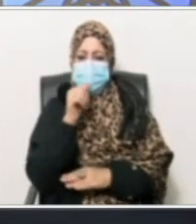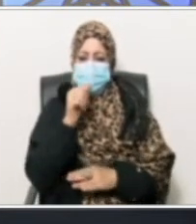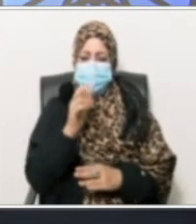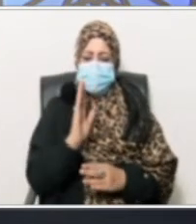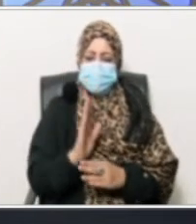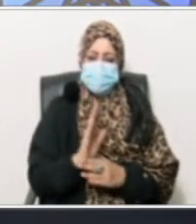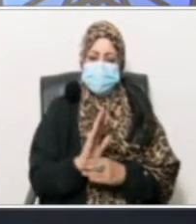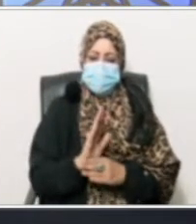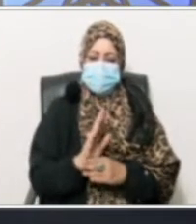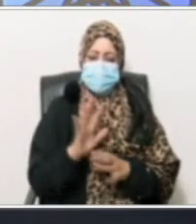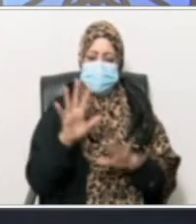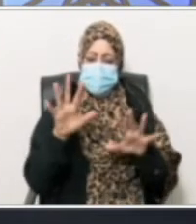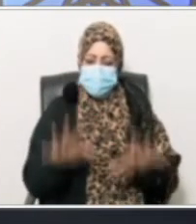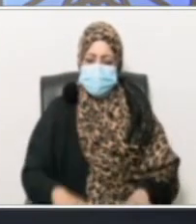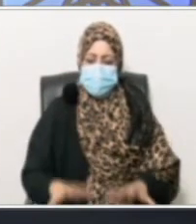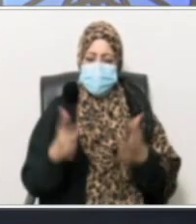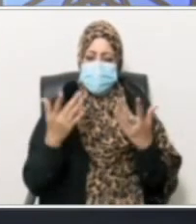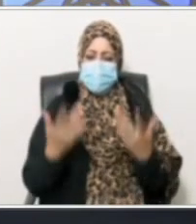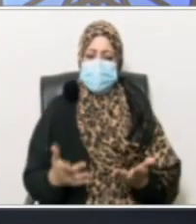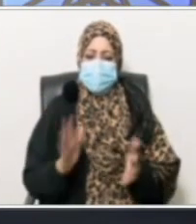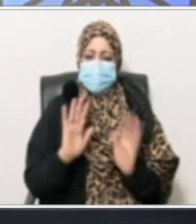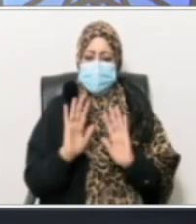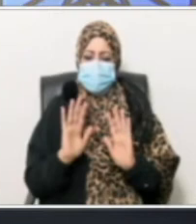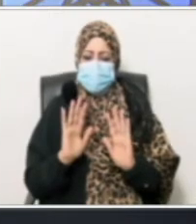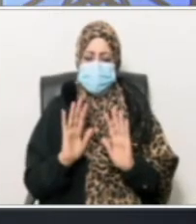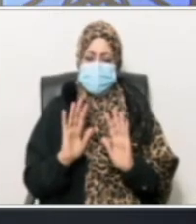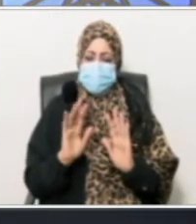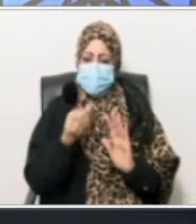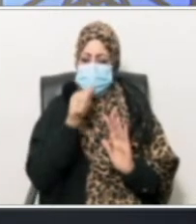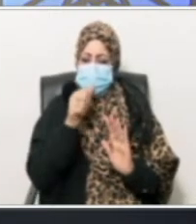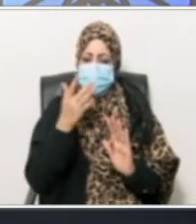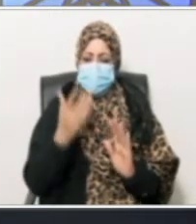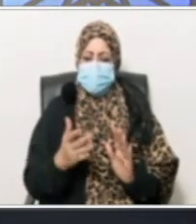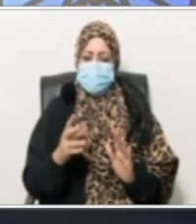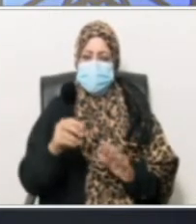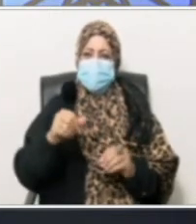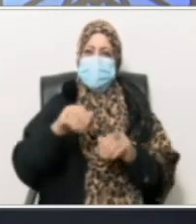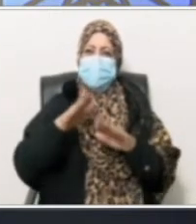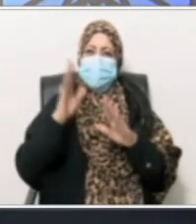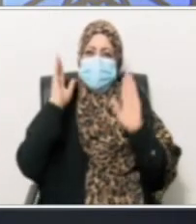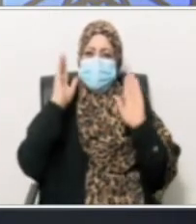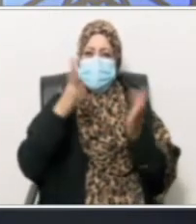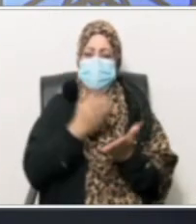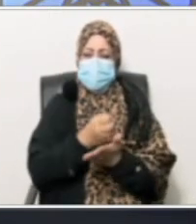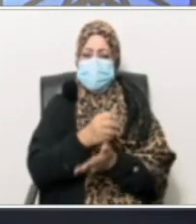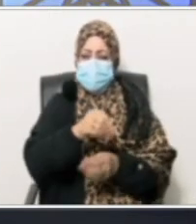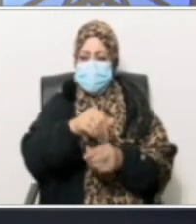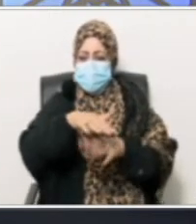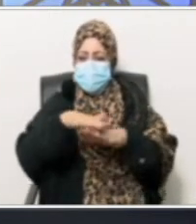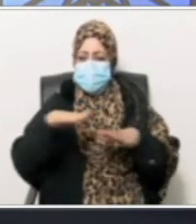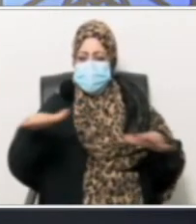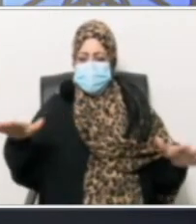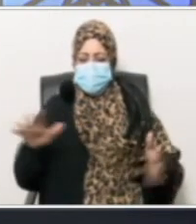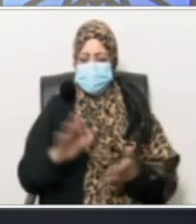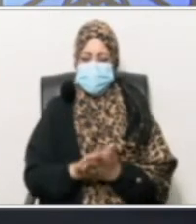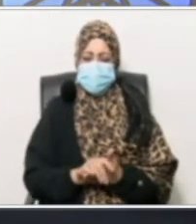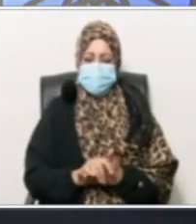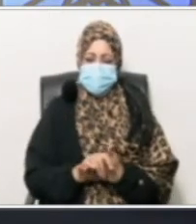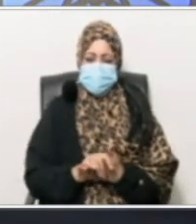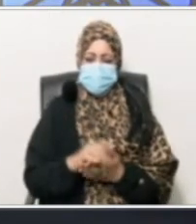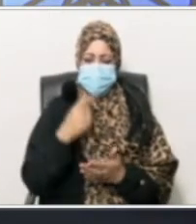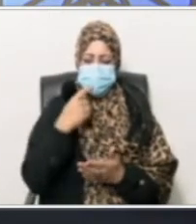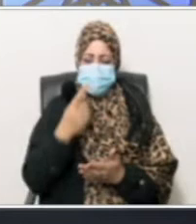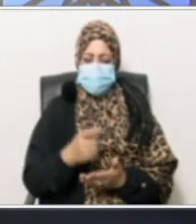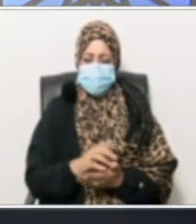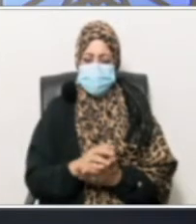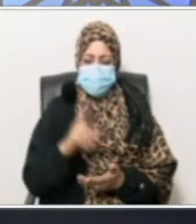فكانت الإجابة على مسألة فاقد الطهورين، أريد إيش؟ إعادة النظر في هذه المسألة بس يا شيخ عبد الفتاح. هو قال ما عنديش